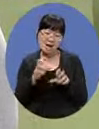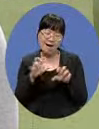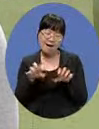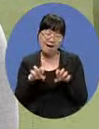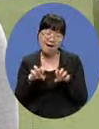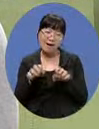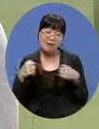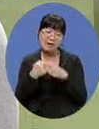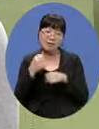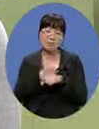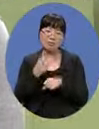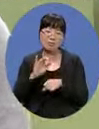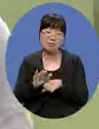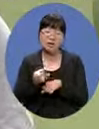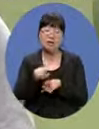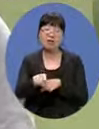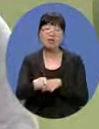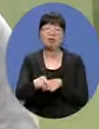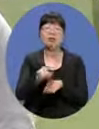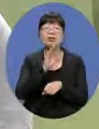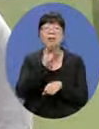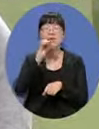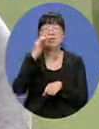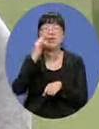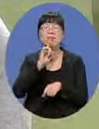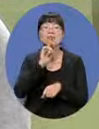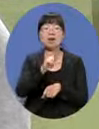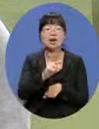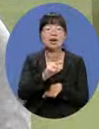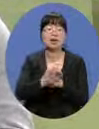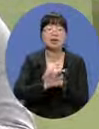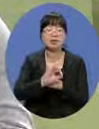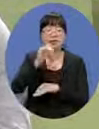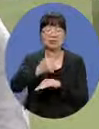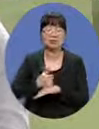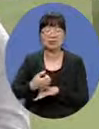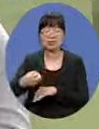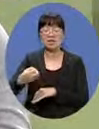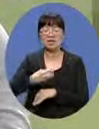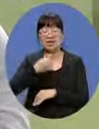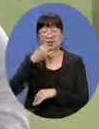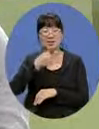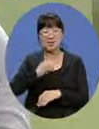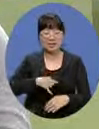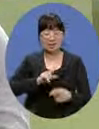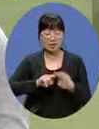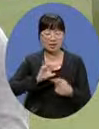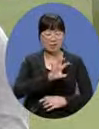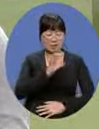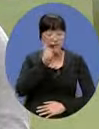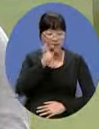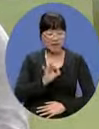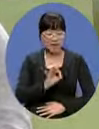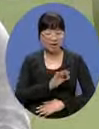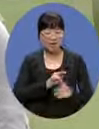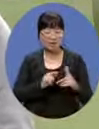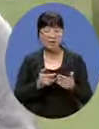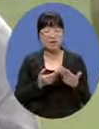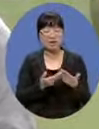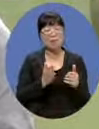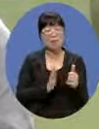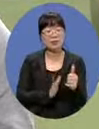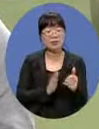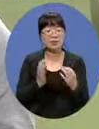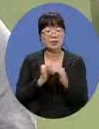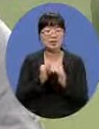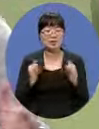궁금하다고 얘기하면 돼요. 궁금하면 조금 있다가 아이가 말해주는 경우도 많고 아이의 패턴을 잘 보고 엄마가 이해하려고 해야 됩니다. 많은 분들이 육아서적